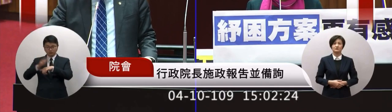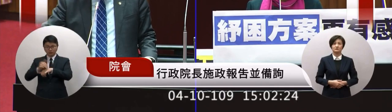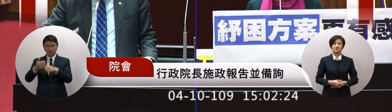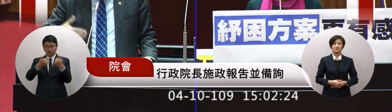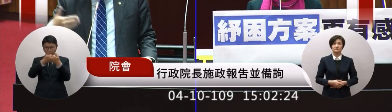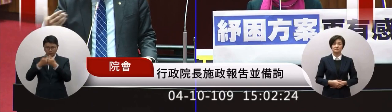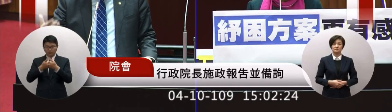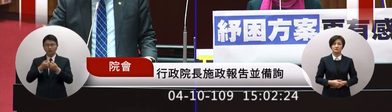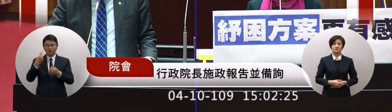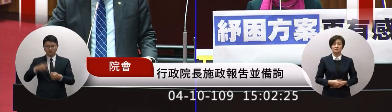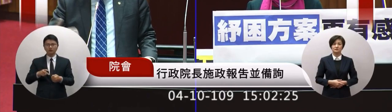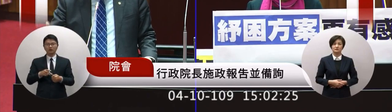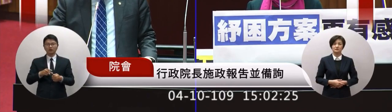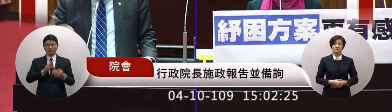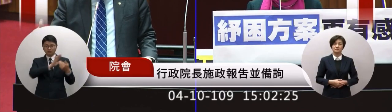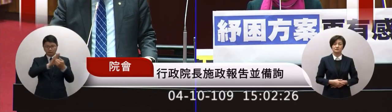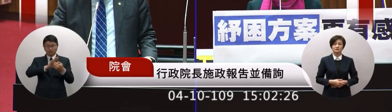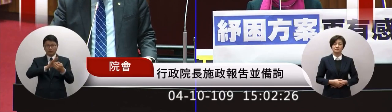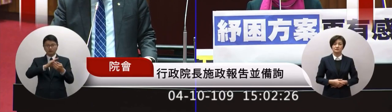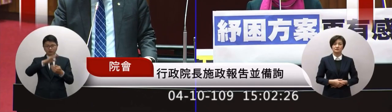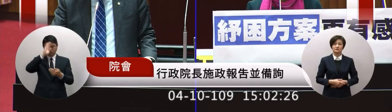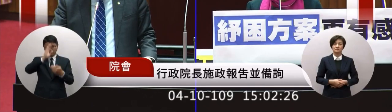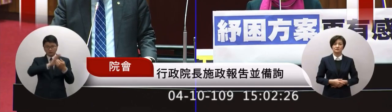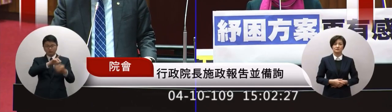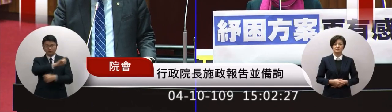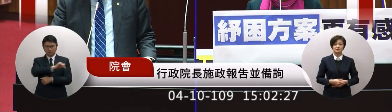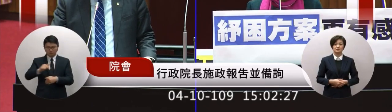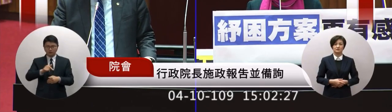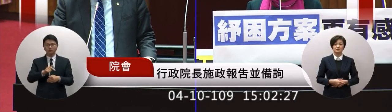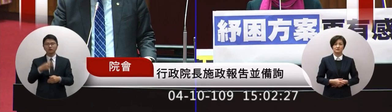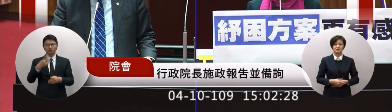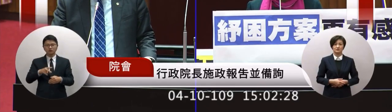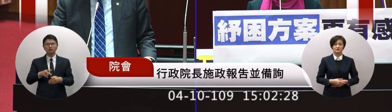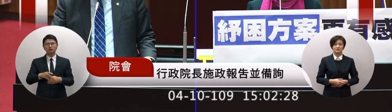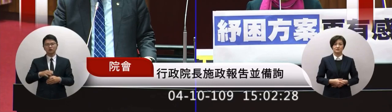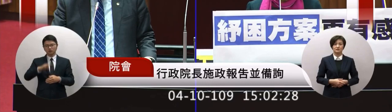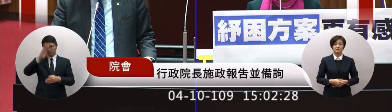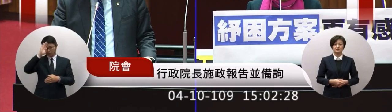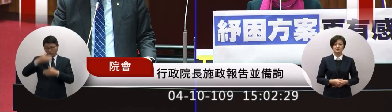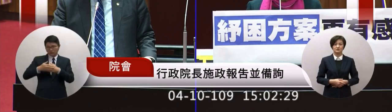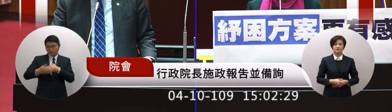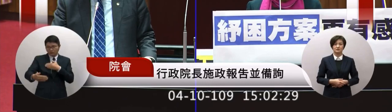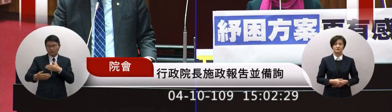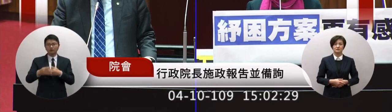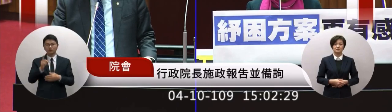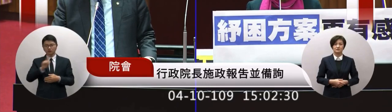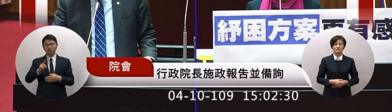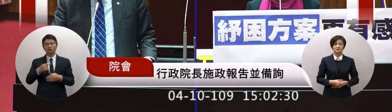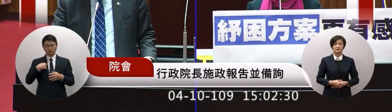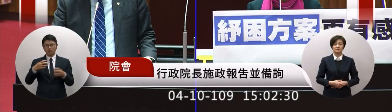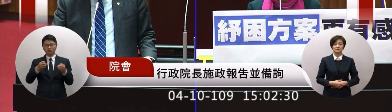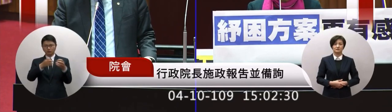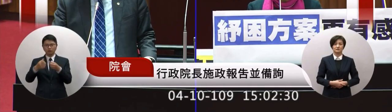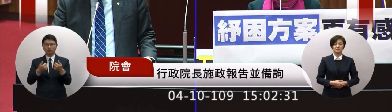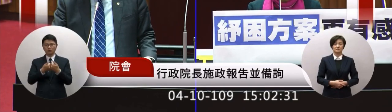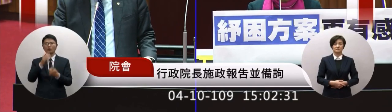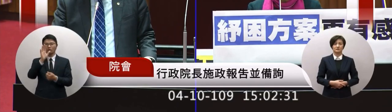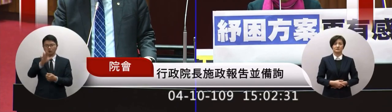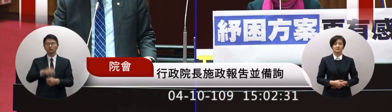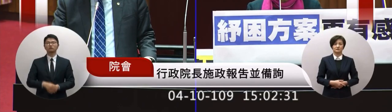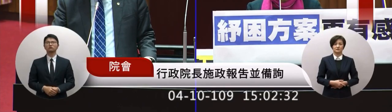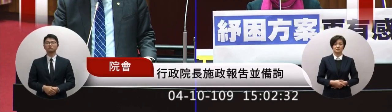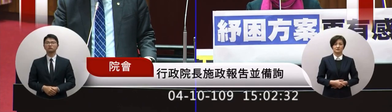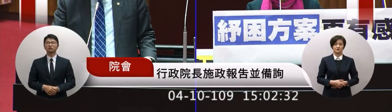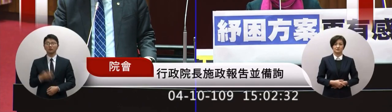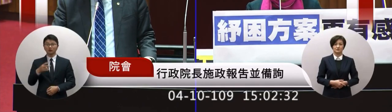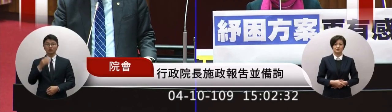资还有整个在感染控制避免接触方面做最后的一个确定。那同时在飞机上如